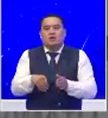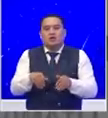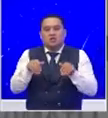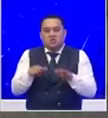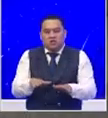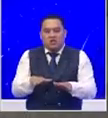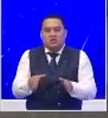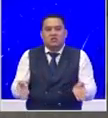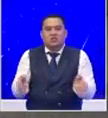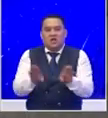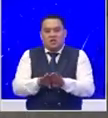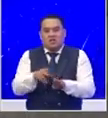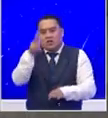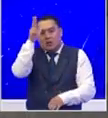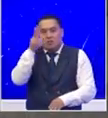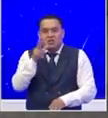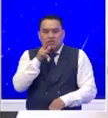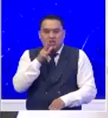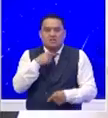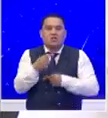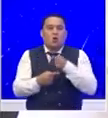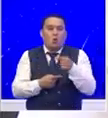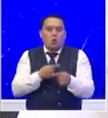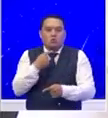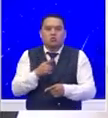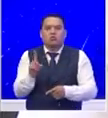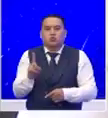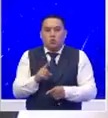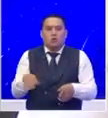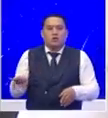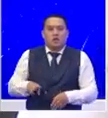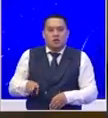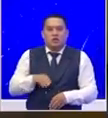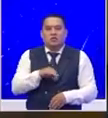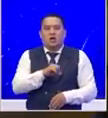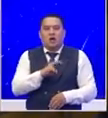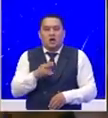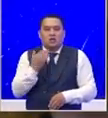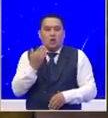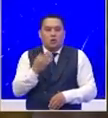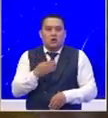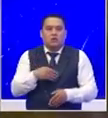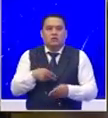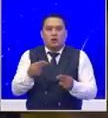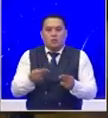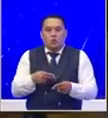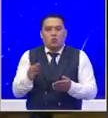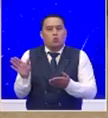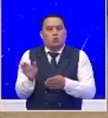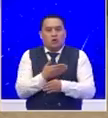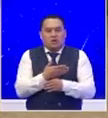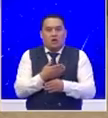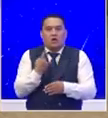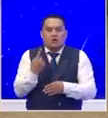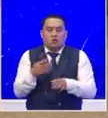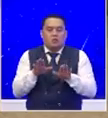принудительное решение о их закрытии на 3 месяца. Следует отметить, по словам директора ТО «Шаган», все предписания были устранены,